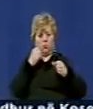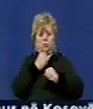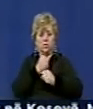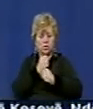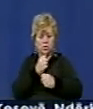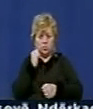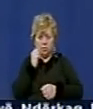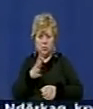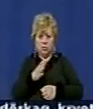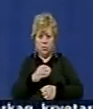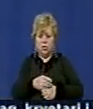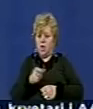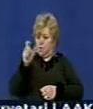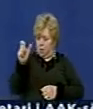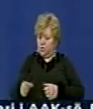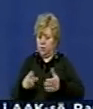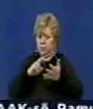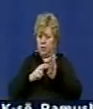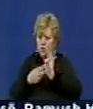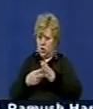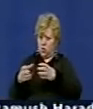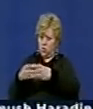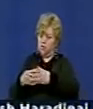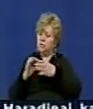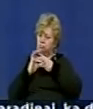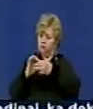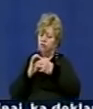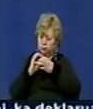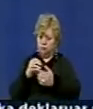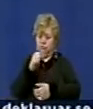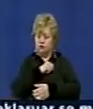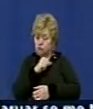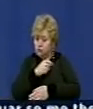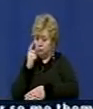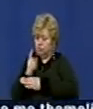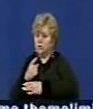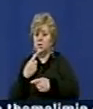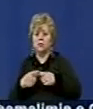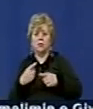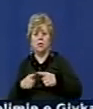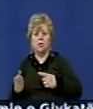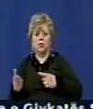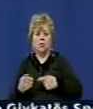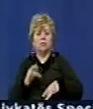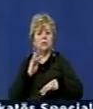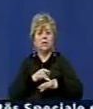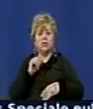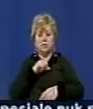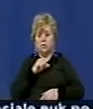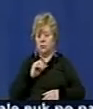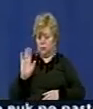ditore ndaj partive politike dhe grupeve të interesit të cilat i shantazhojnë ata në raste të ndryshme varësisht se ku preken interesat e